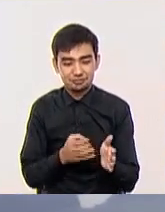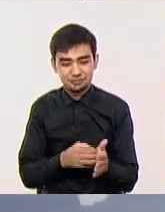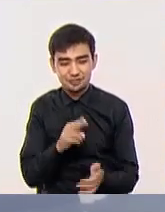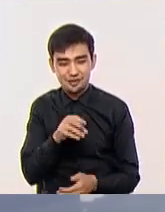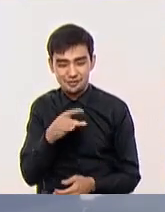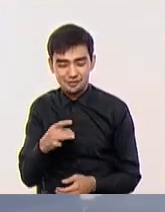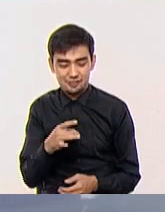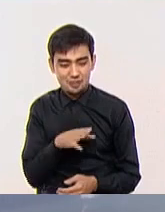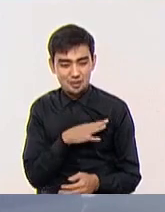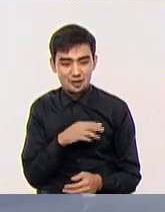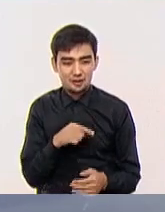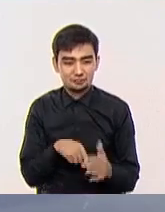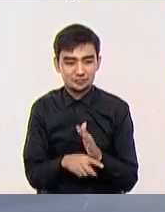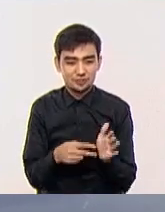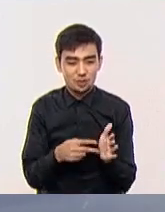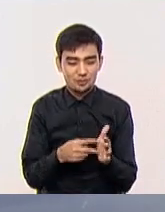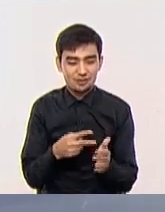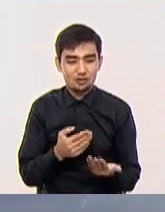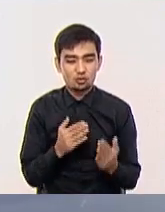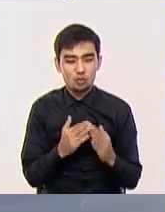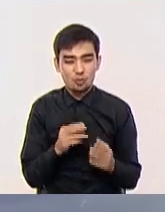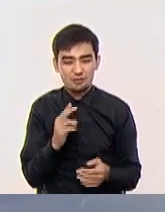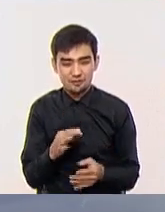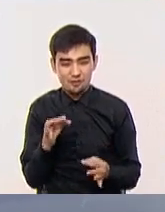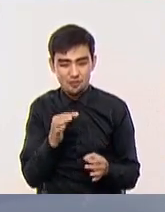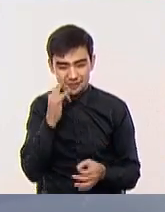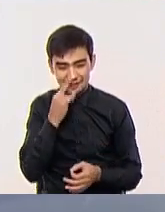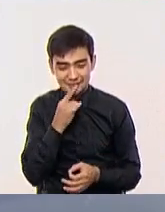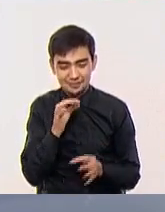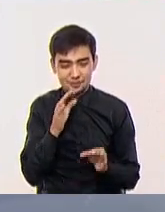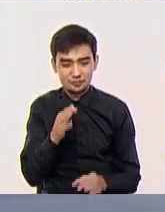кадров отражается на стоимости жилья для казахстанцев, расскажет Зарина Беремкул.